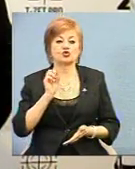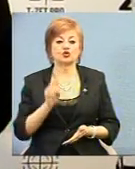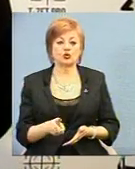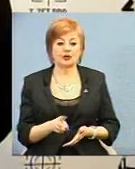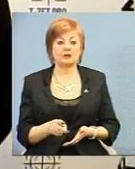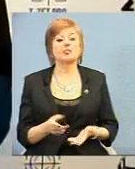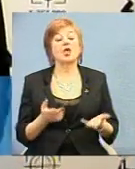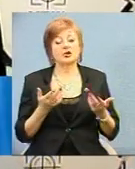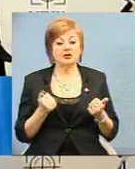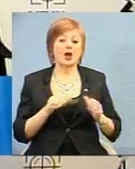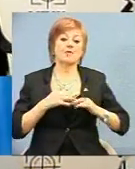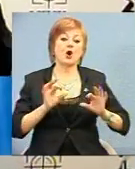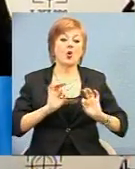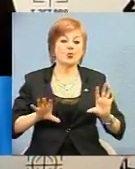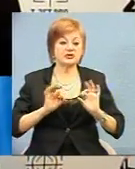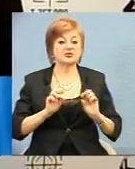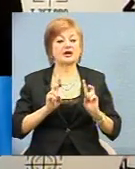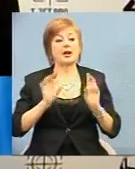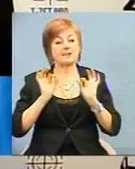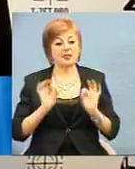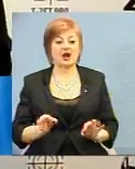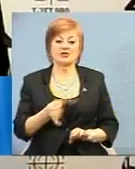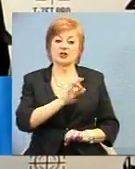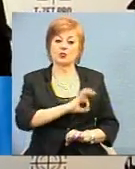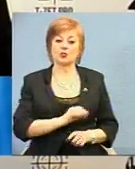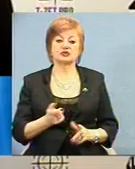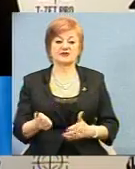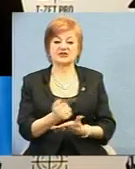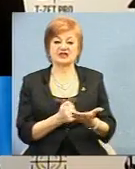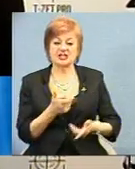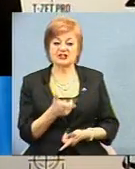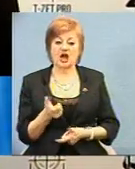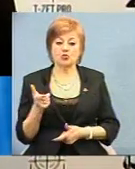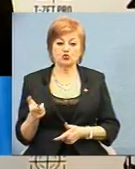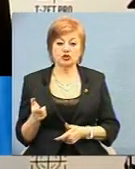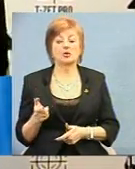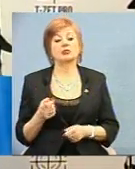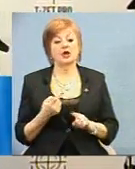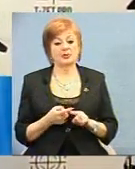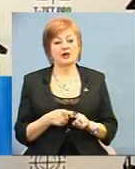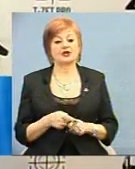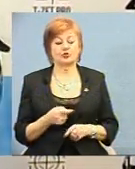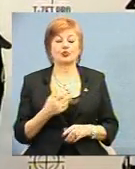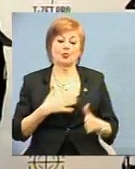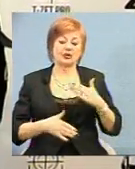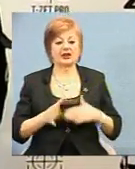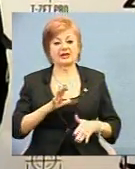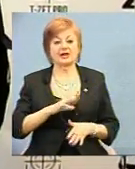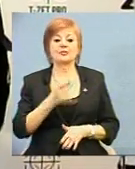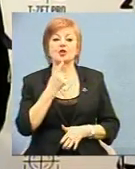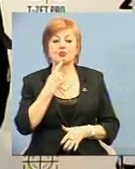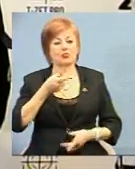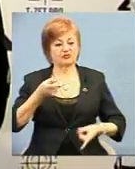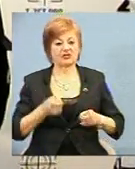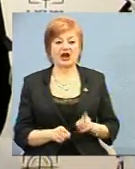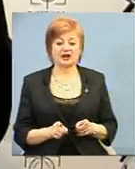определенні навики володіння з оружием, безпечності, це все важливо. И приятно было попробовать это, ну, в реальности,